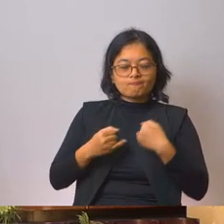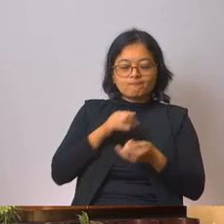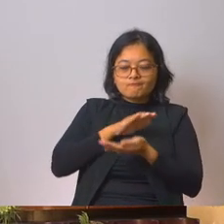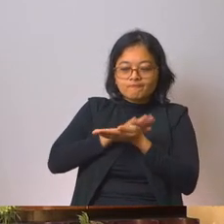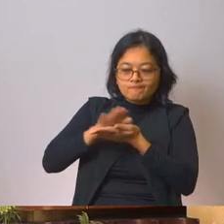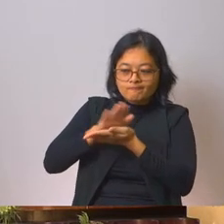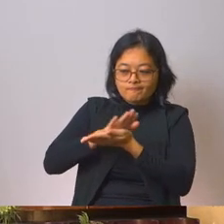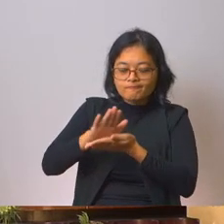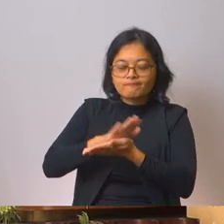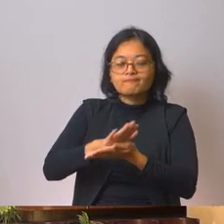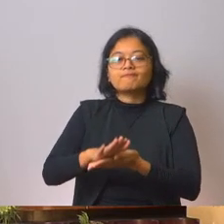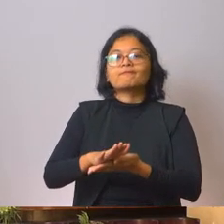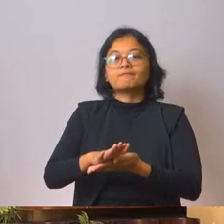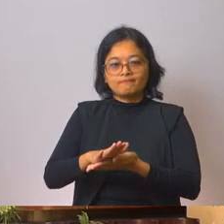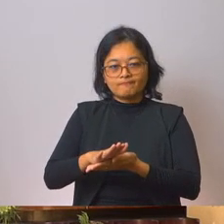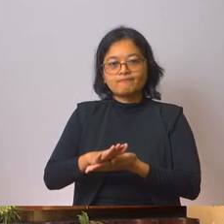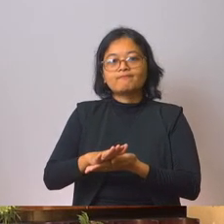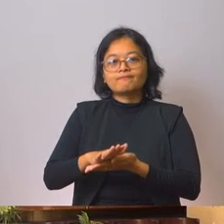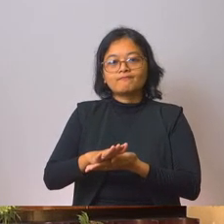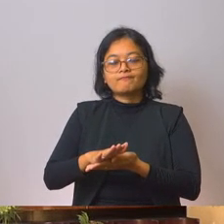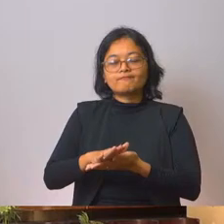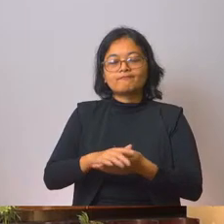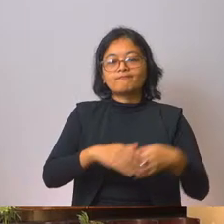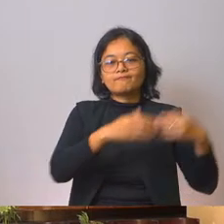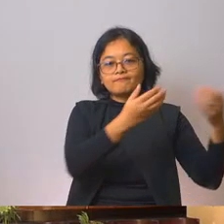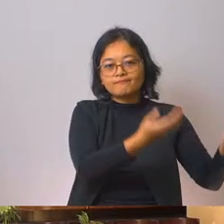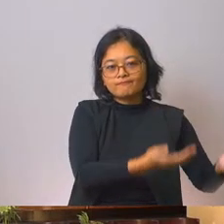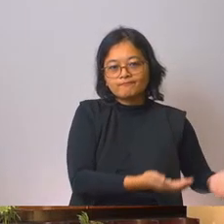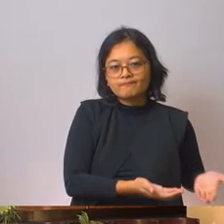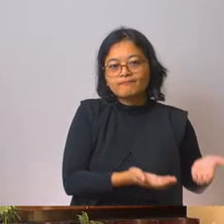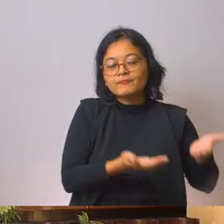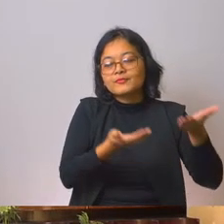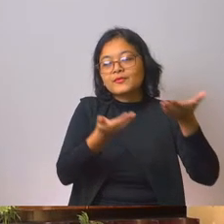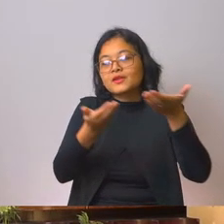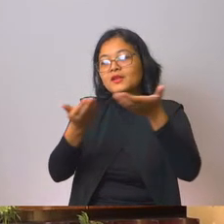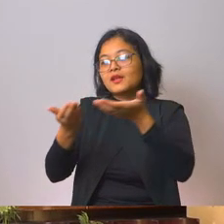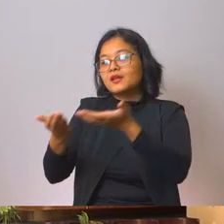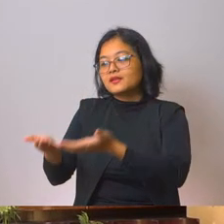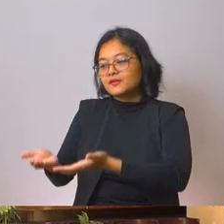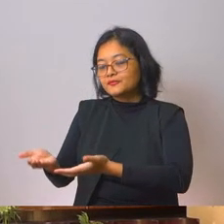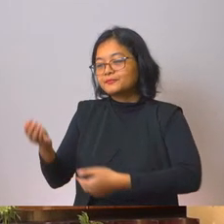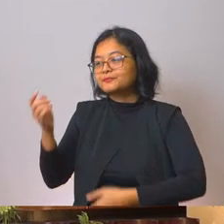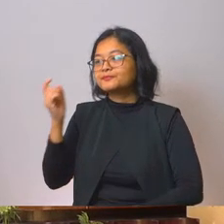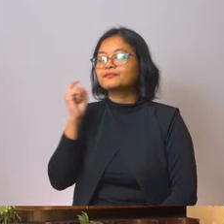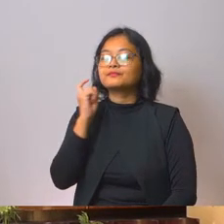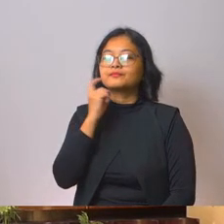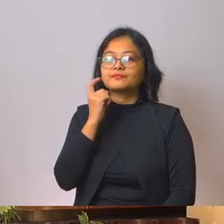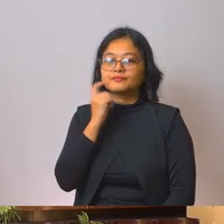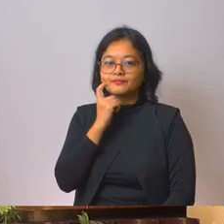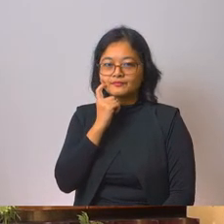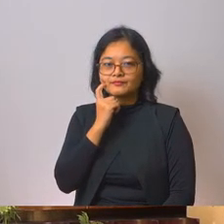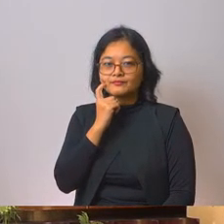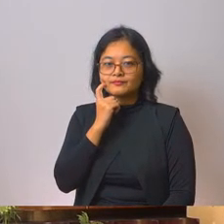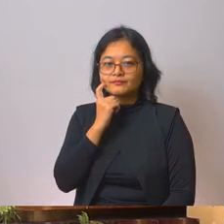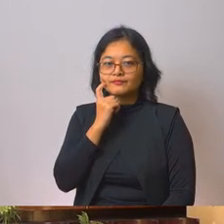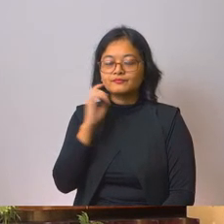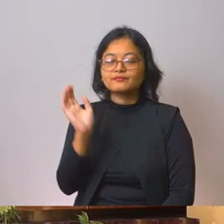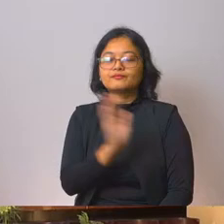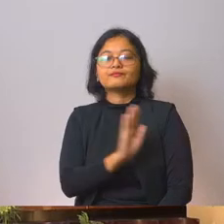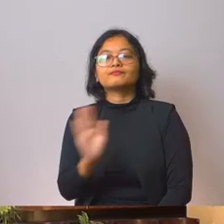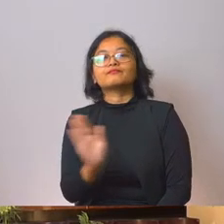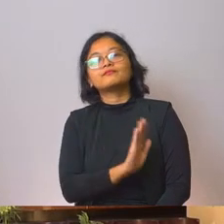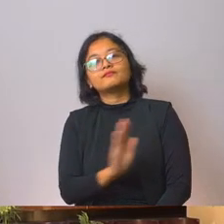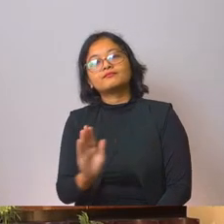seperti kami juga mengampuni orang yang bersalah kepada kami. Dan janganlah membawa kami ke dalam